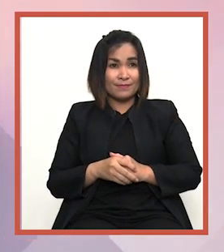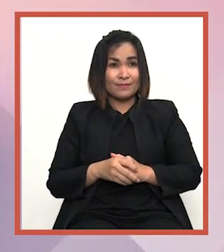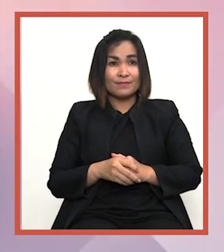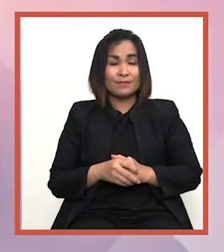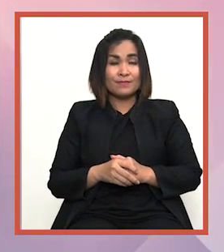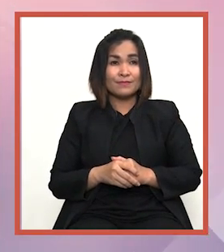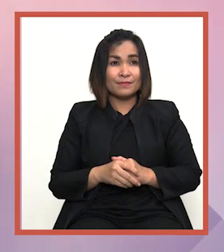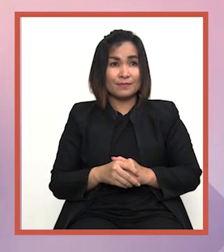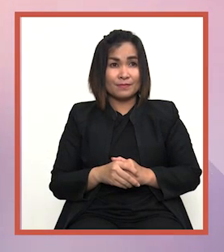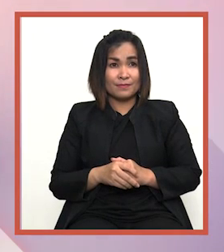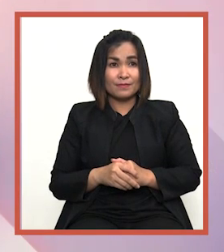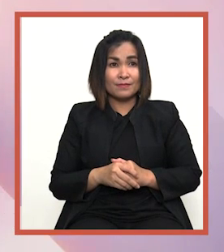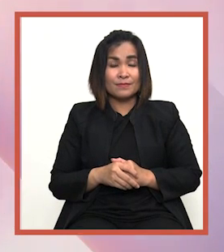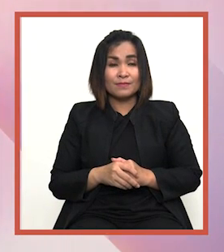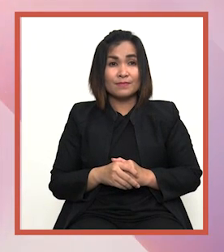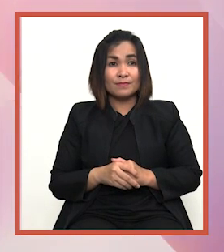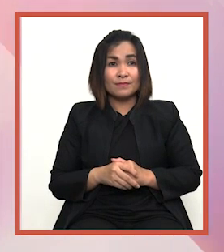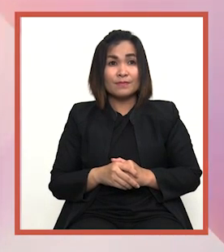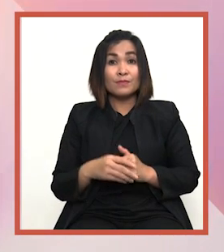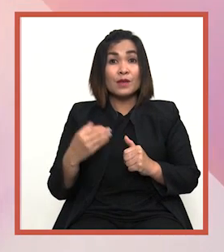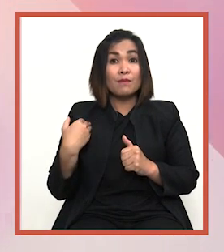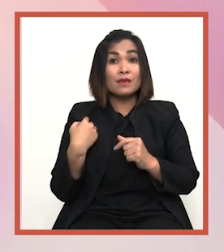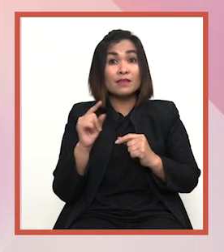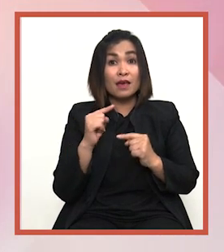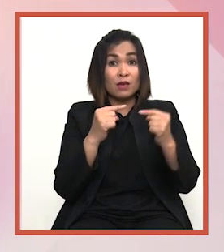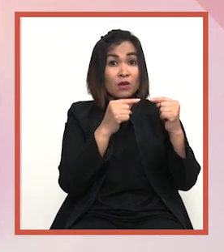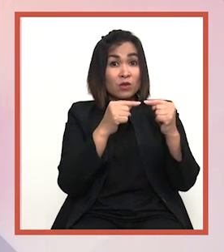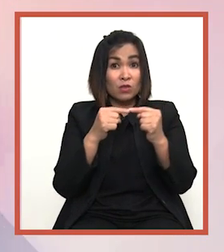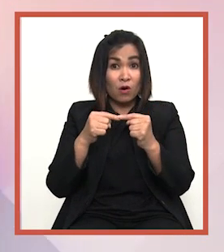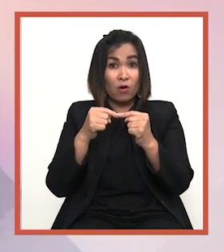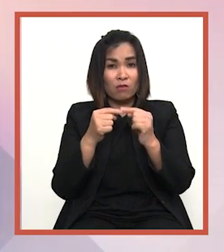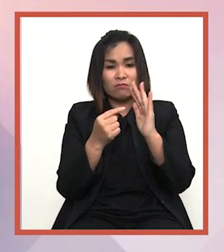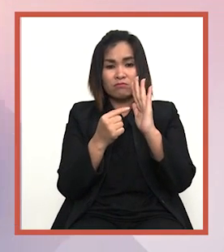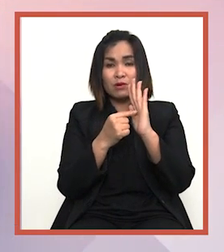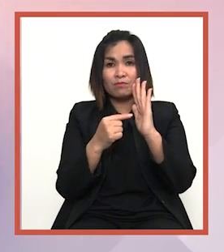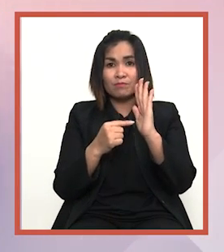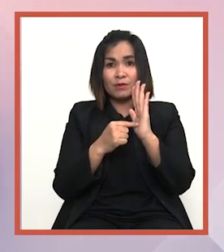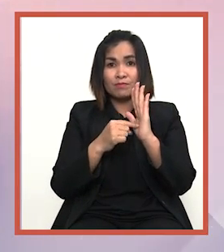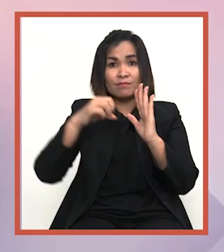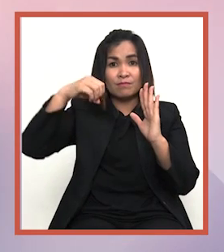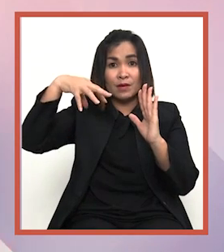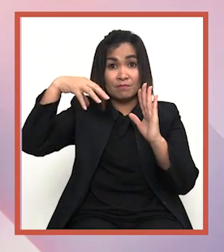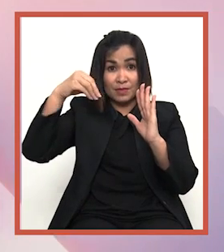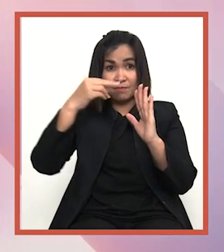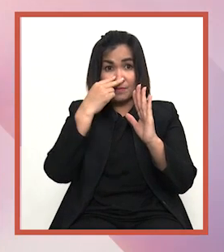ญลักษณ์นะครับแล้วก็สายไฟที่ต่อออกไปยังสวิตช์นะครับเราก็จะเห็น2เส้น